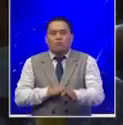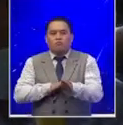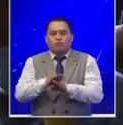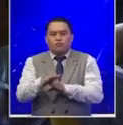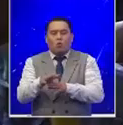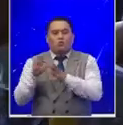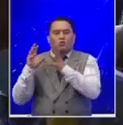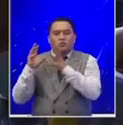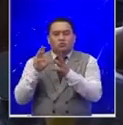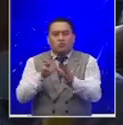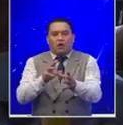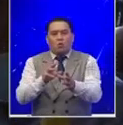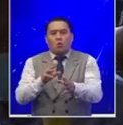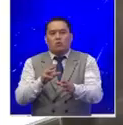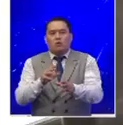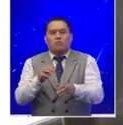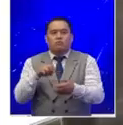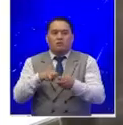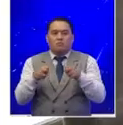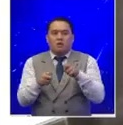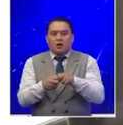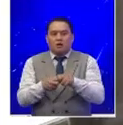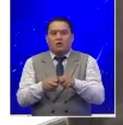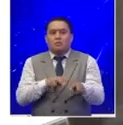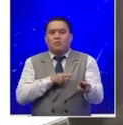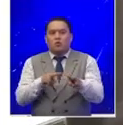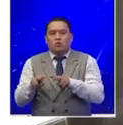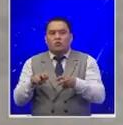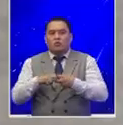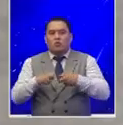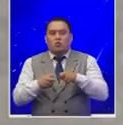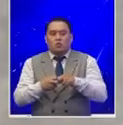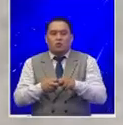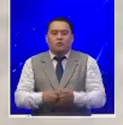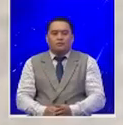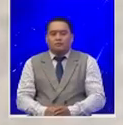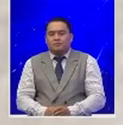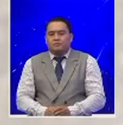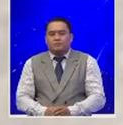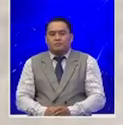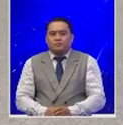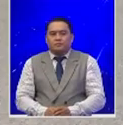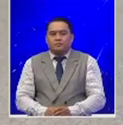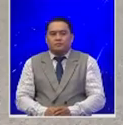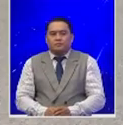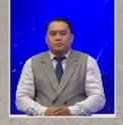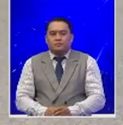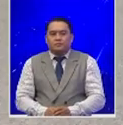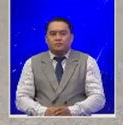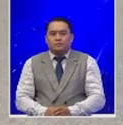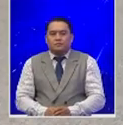Переполненность салонов общественного транспорта – еще одна проблема для членов мониторинговой группы. Карантиндік шаралар бойынша мониторинг топ